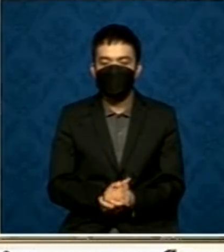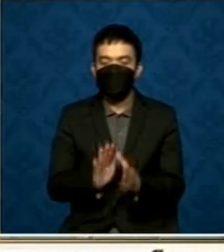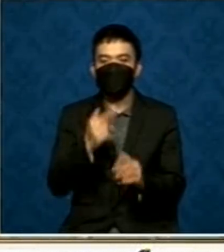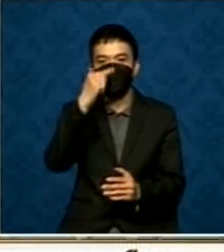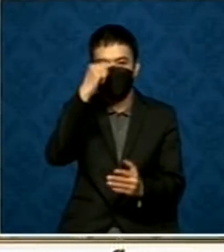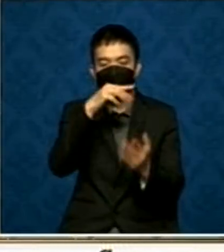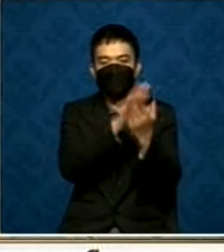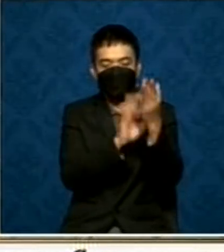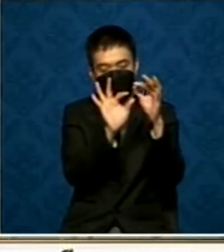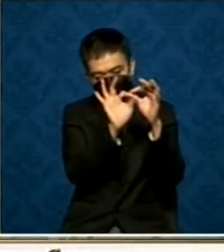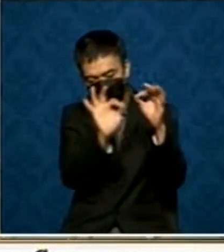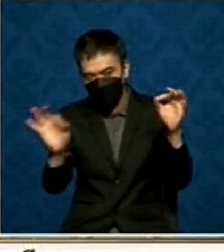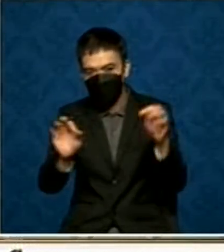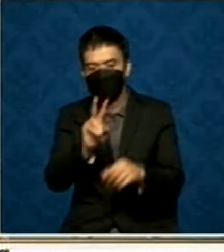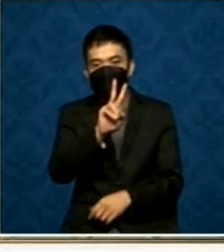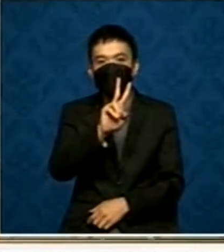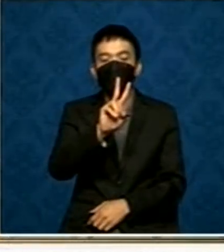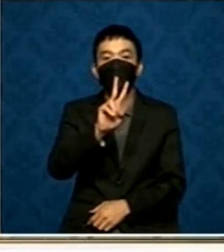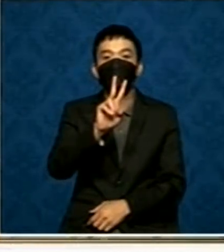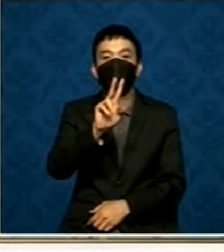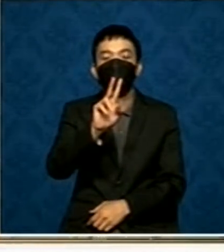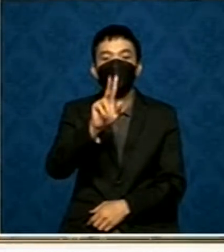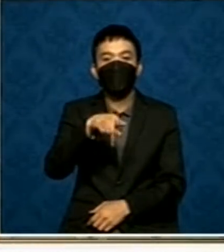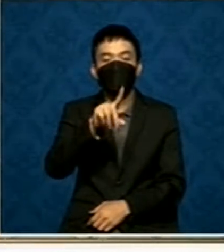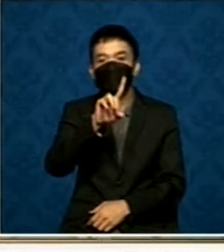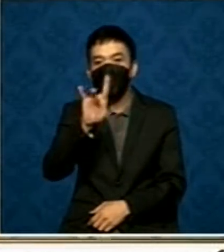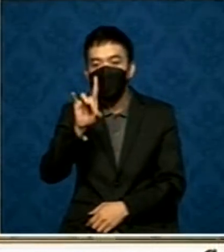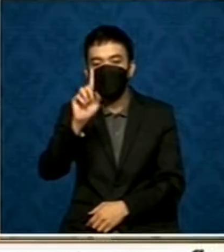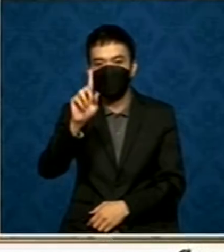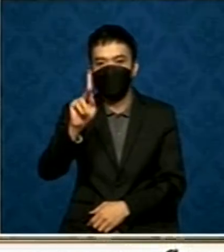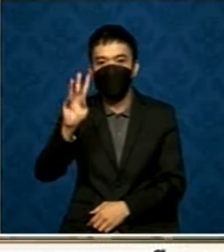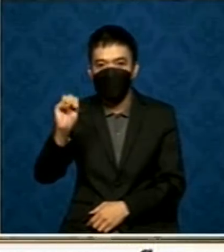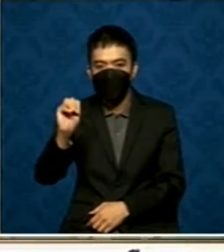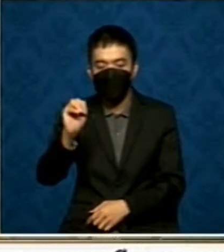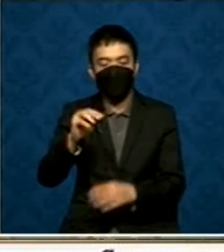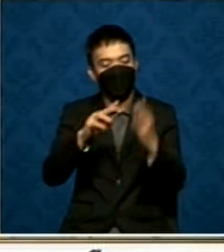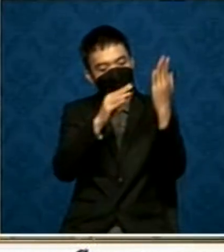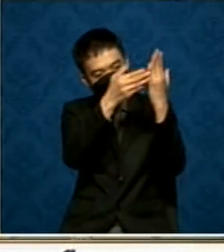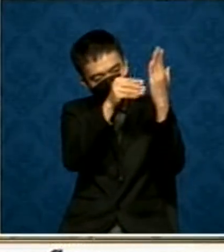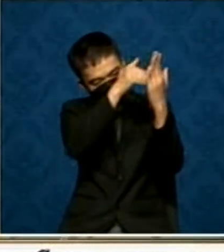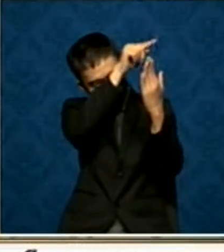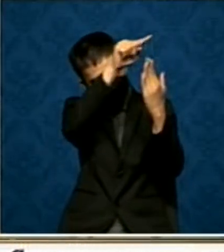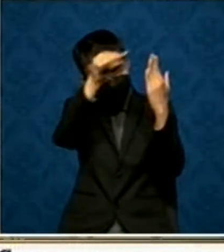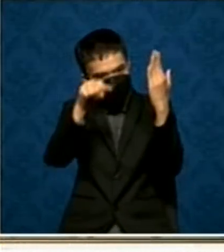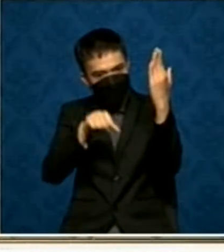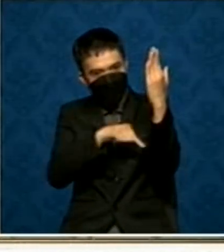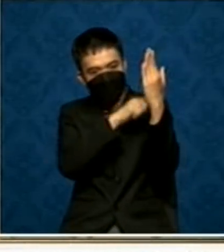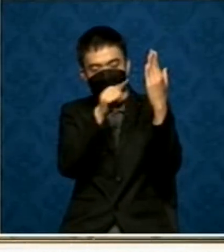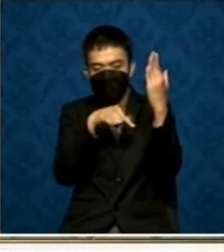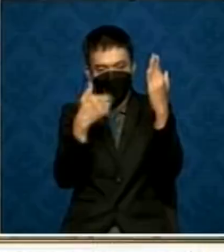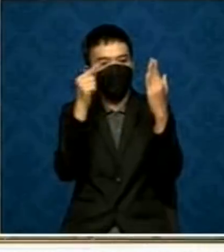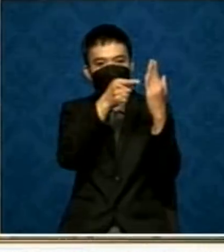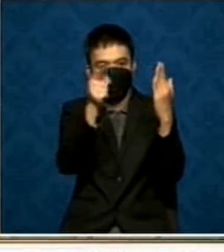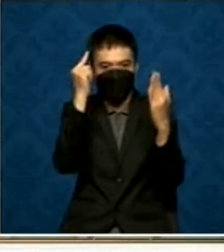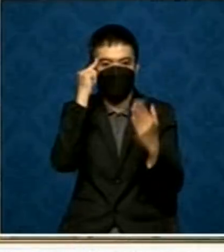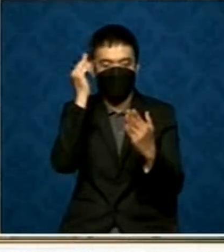01 คิโลและมีเหุการณทเกิดขึ้น ทำชแดนมากมาย เป็ที่รับรู้กันทั่ว